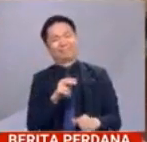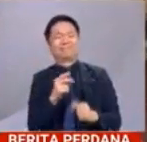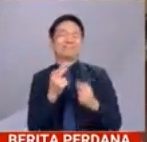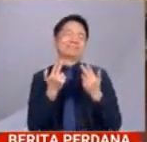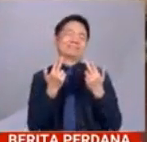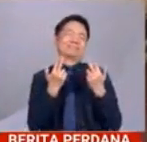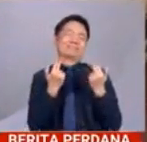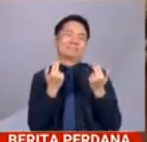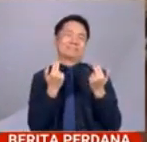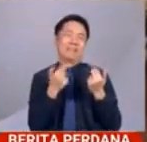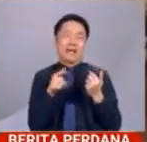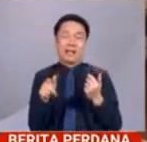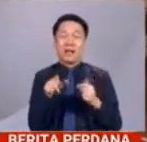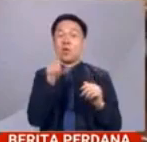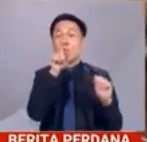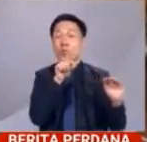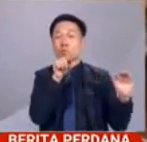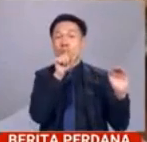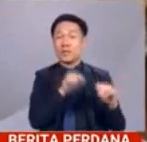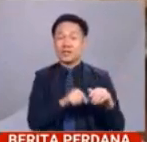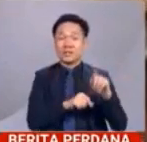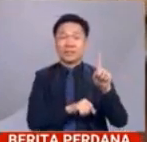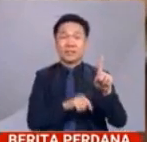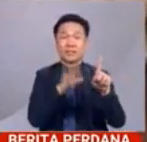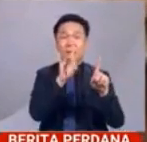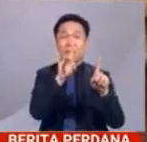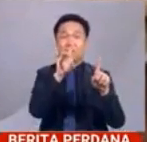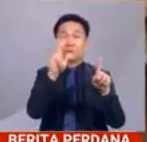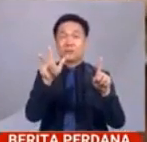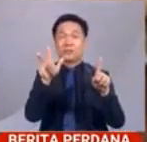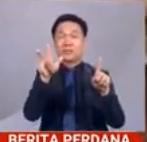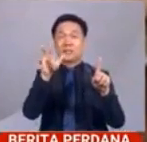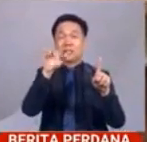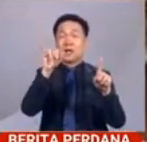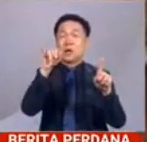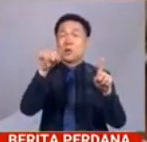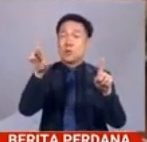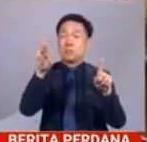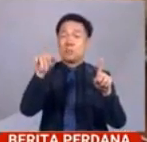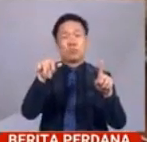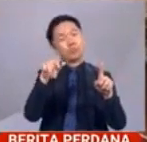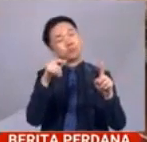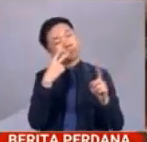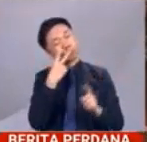Rakaman di Twitter itu mendapat lebih 183,000 ulang kicau.